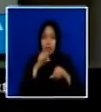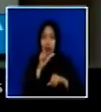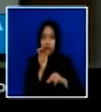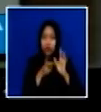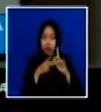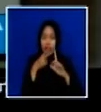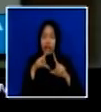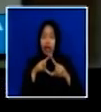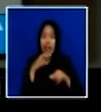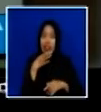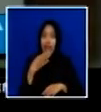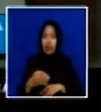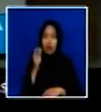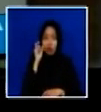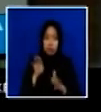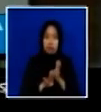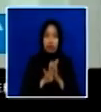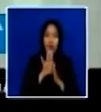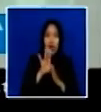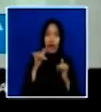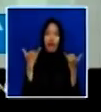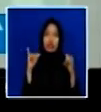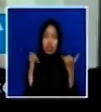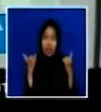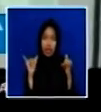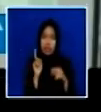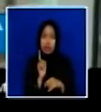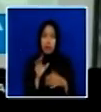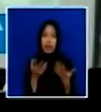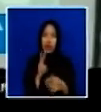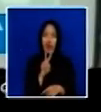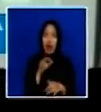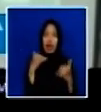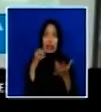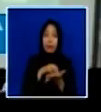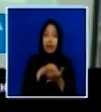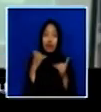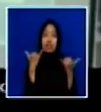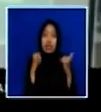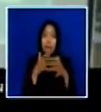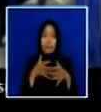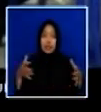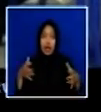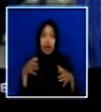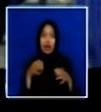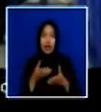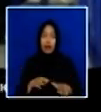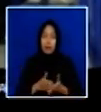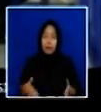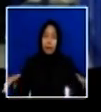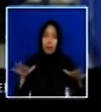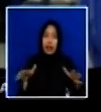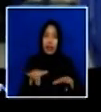melalui online karena di desa widoro ini terdapat dua destinasi wisata besar yakni pantai buyutan dan